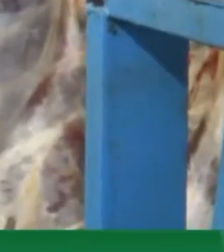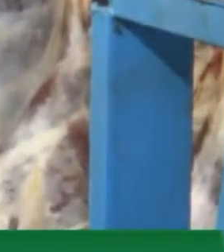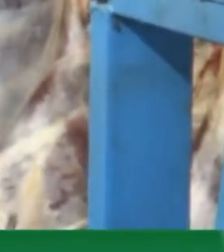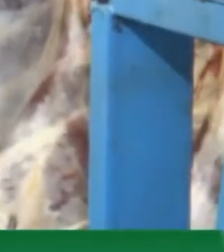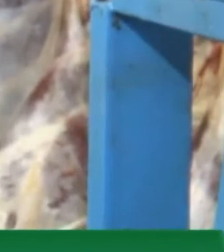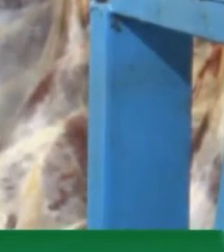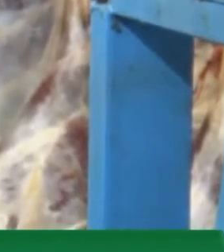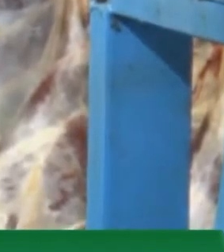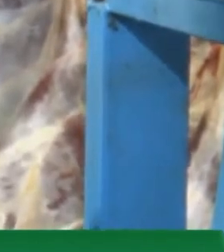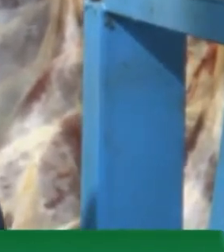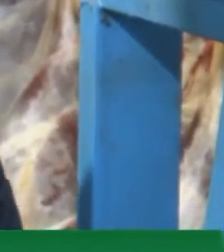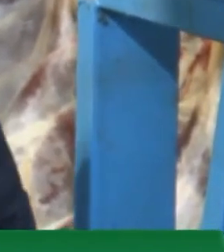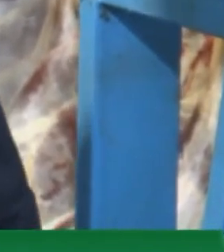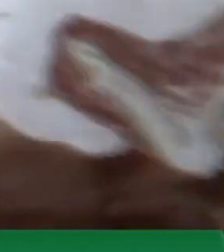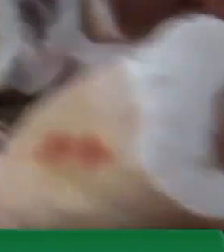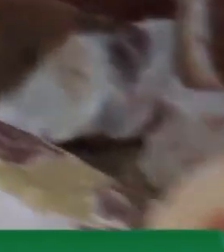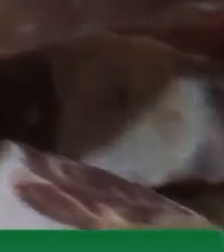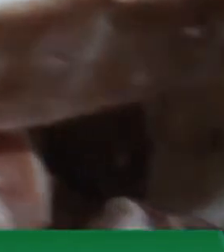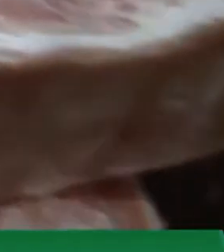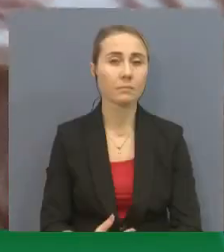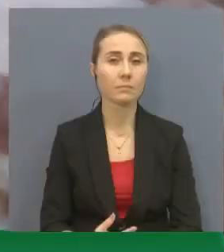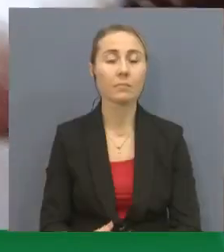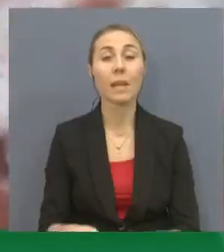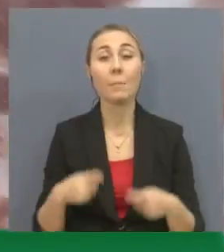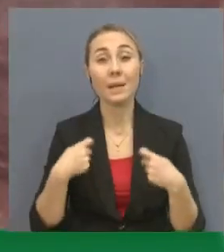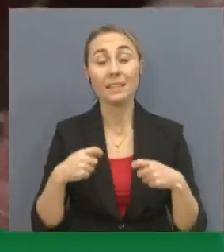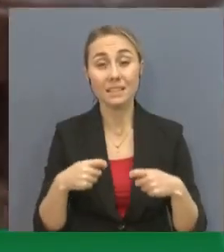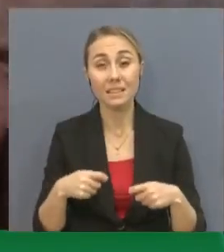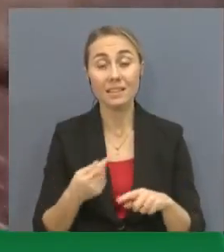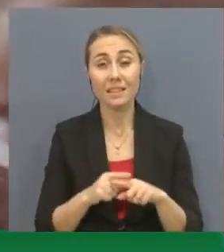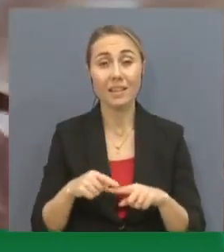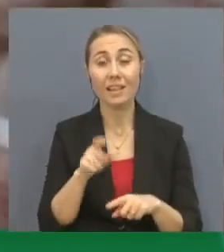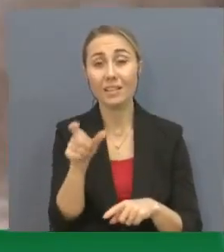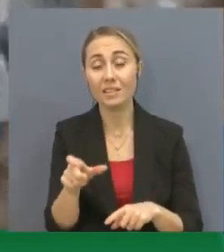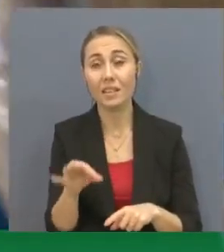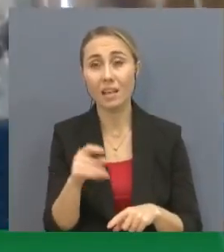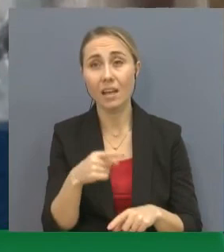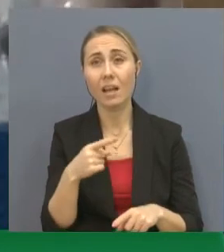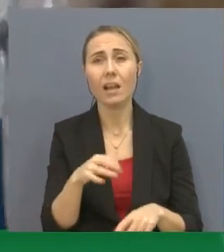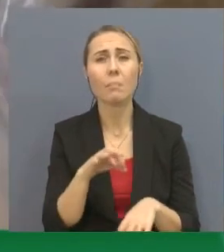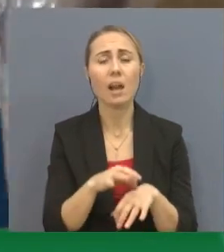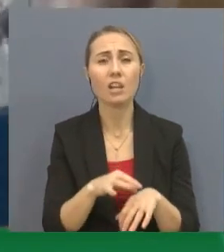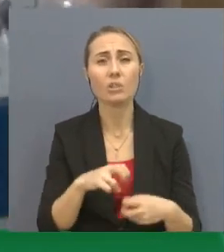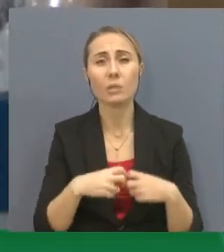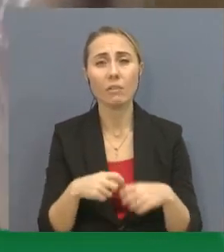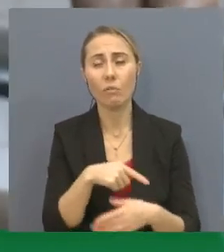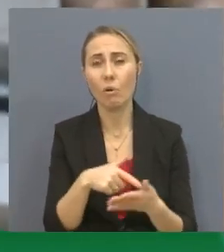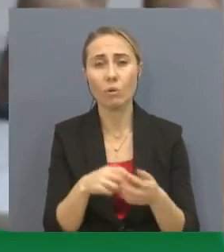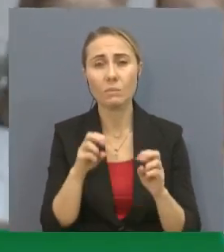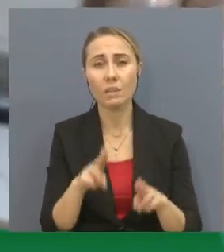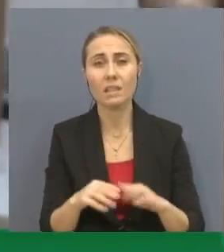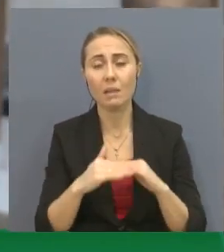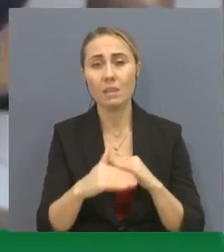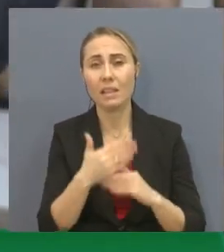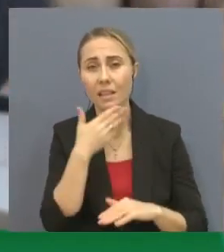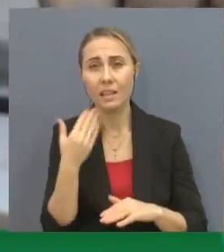всеми знаками по нас там нельзя продавцы с рынка где продают живность озвучили наболевшую проблему в городе нет специальной площадке